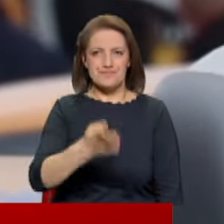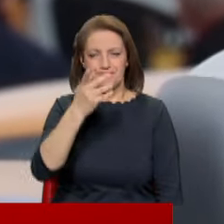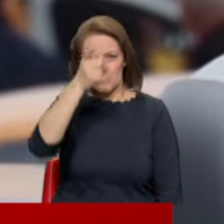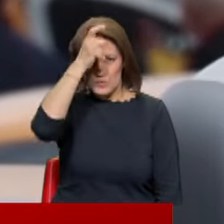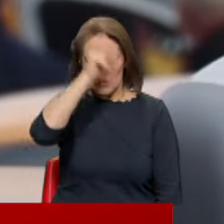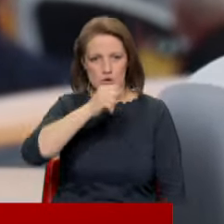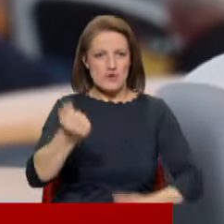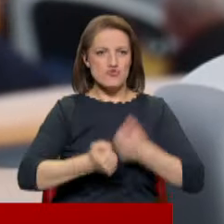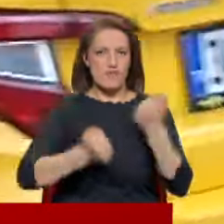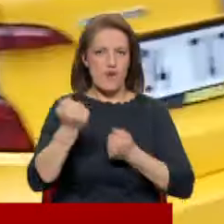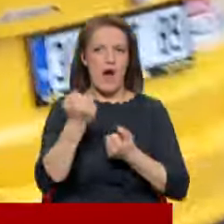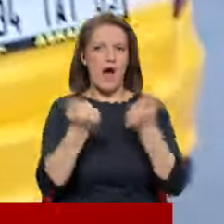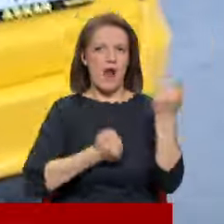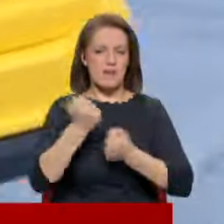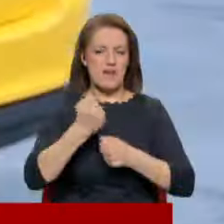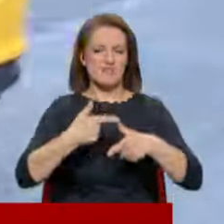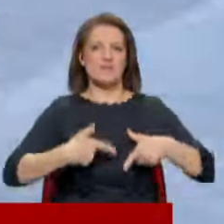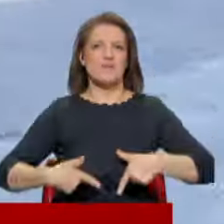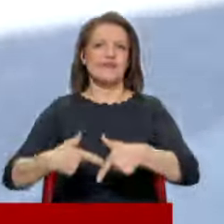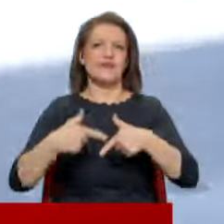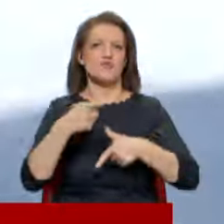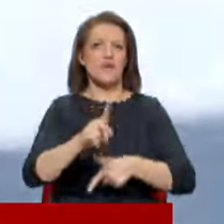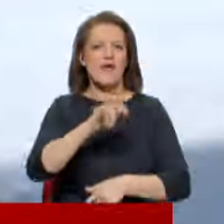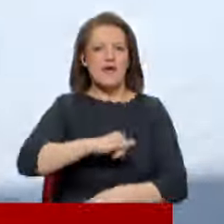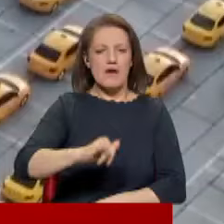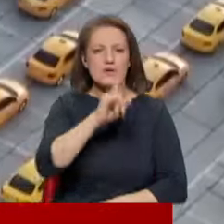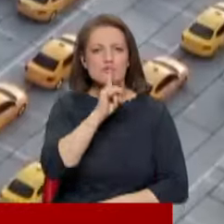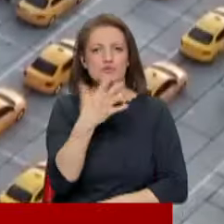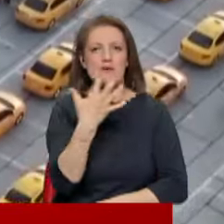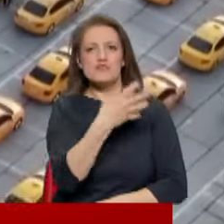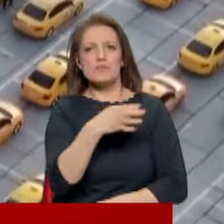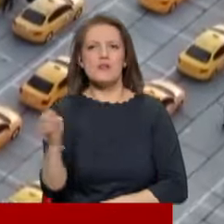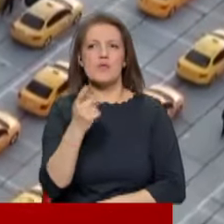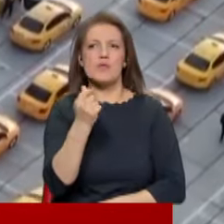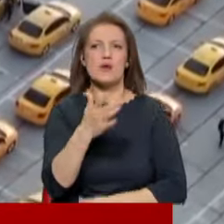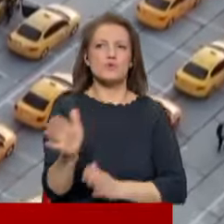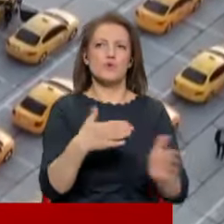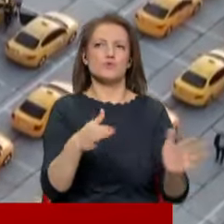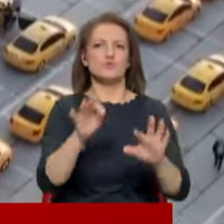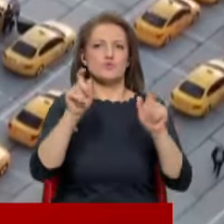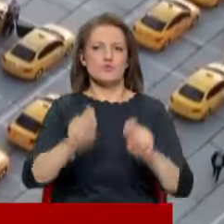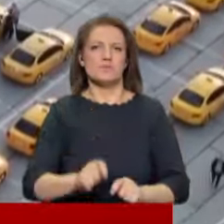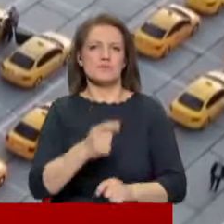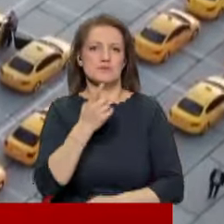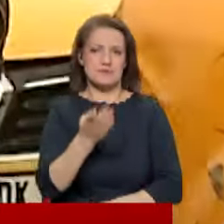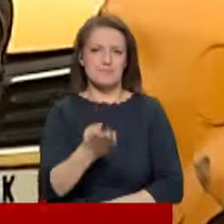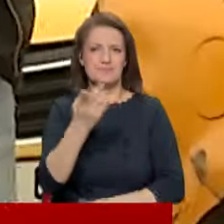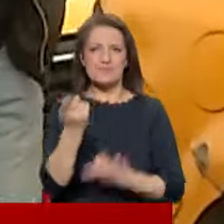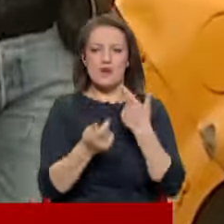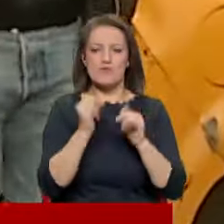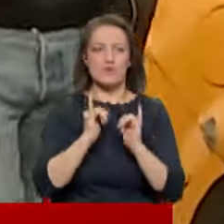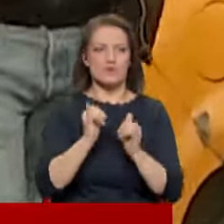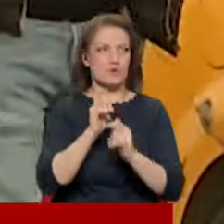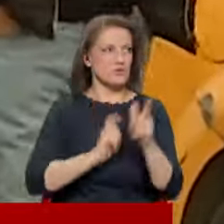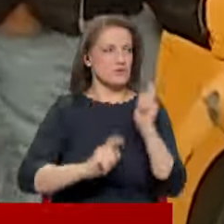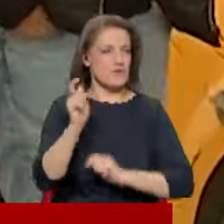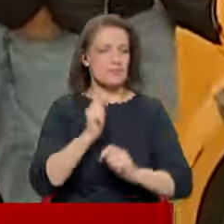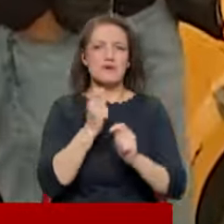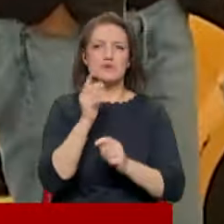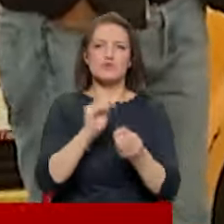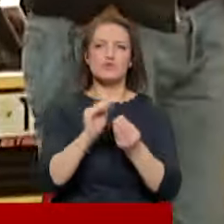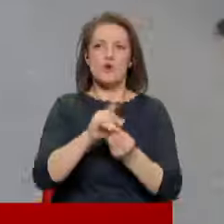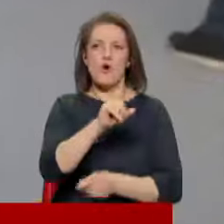Türkiye Şoförler ve Otomobilciler Federasyonu'nda yaklaşık 105 milyon liralık yolsuzluk yapıldığı yönünde. Görevi kötüye kullanmak